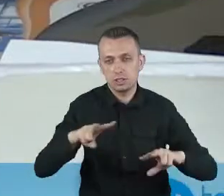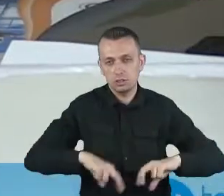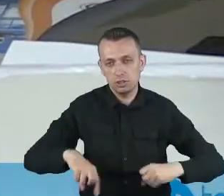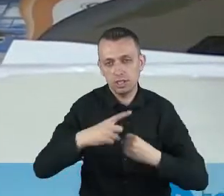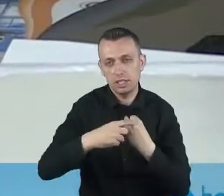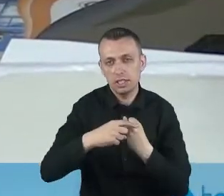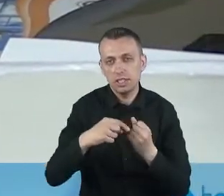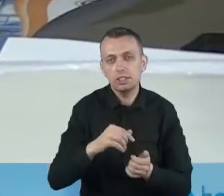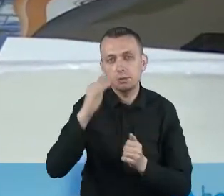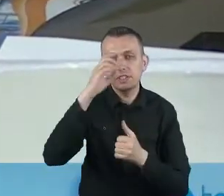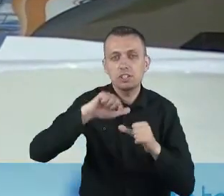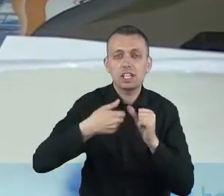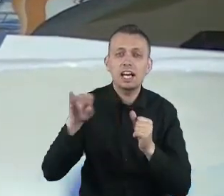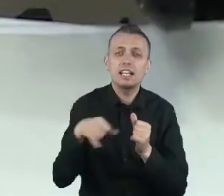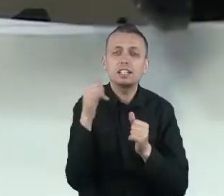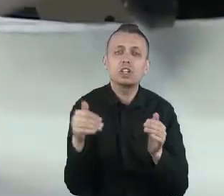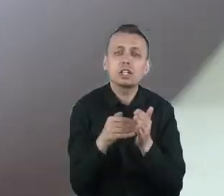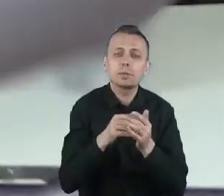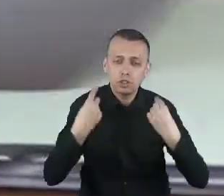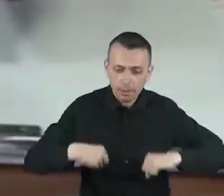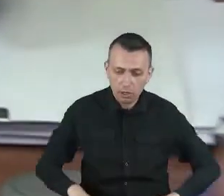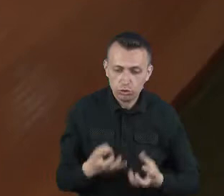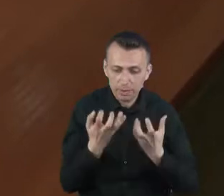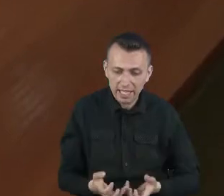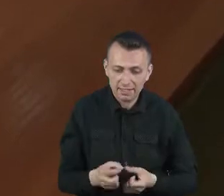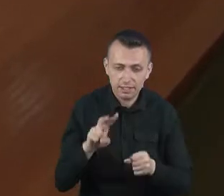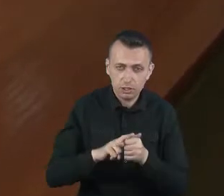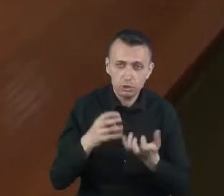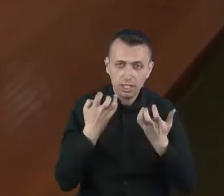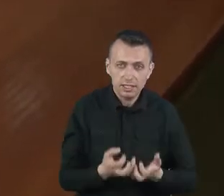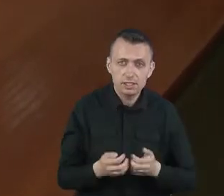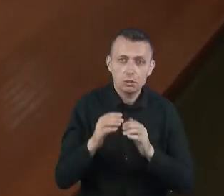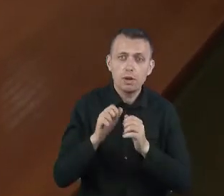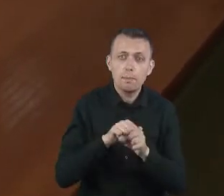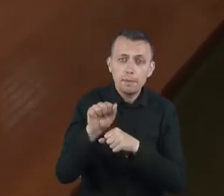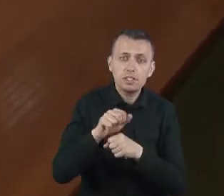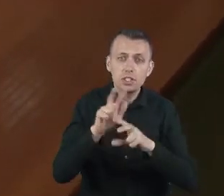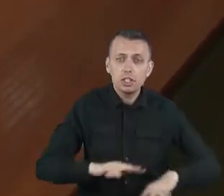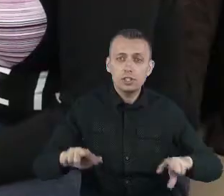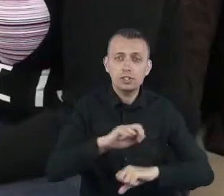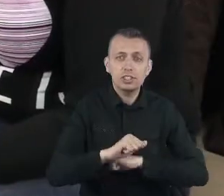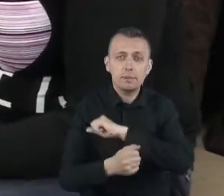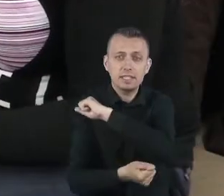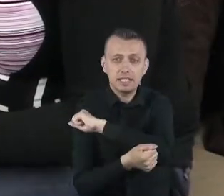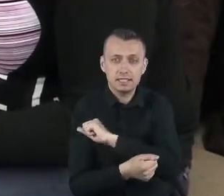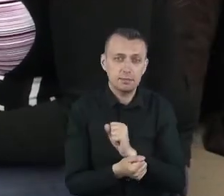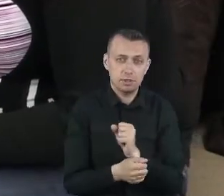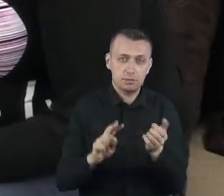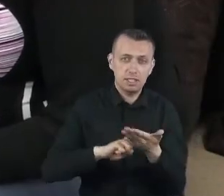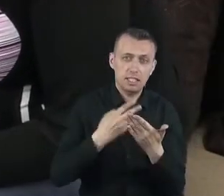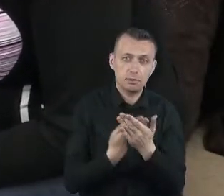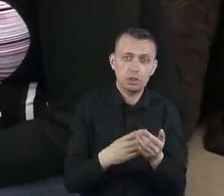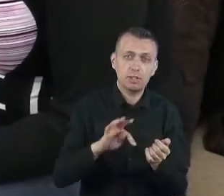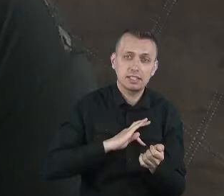Choć liczby mogą wydawać się wysokie, wciąż potrzeba jest osób chętnych, które chcą zostać rodzinami zastępczymi. Takim rodzicem dla swoich wnuczek jest